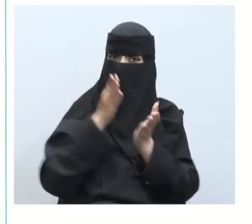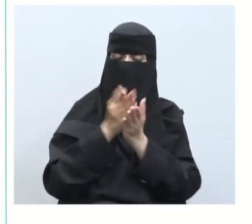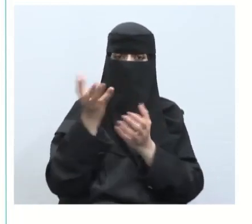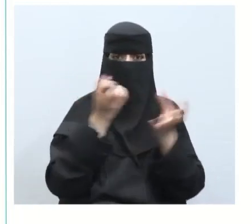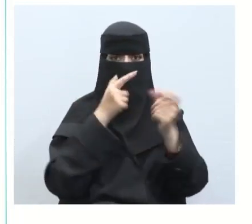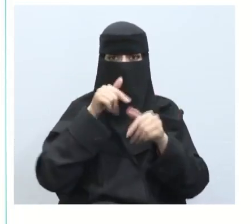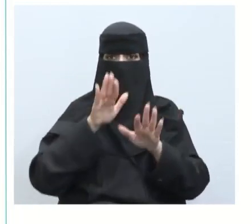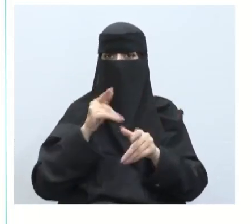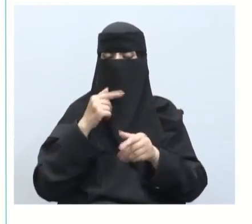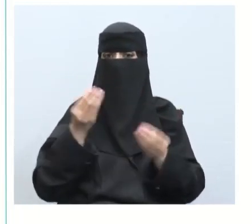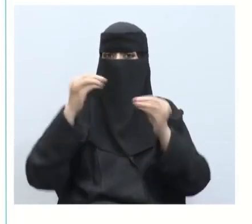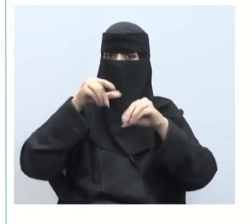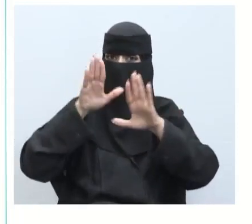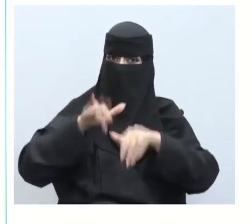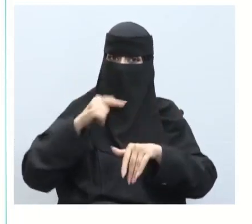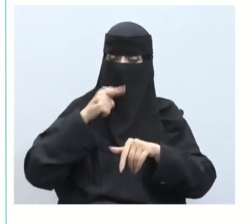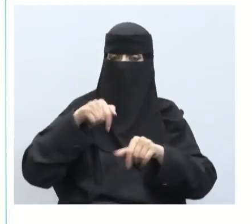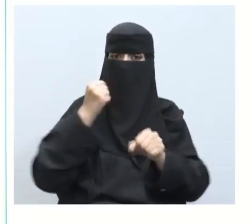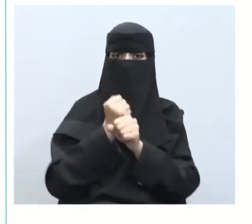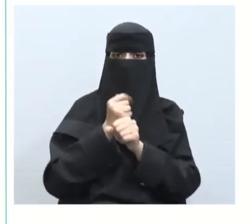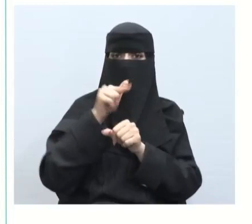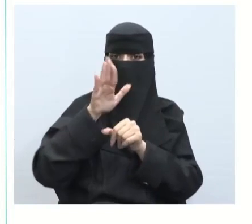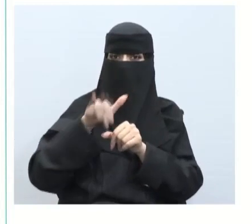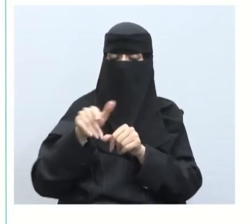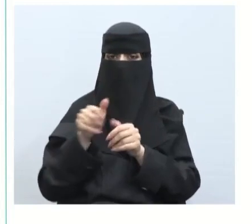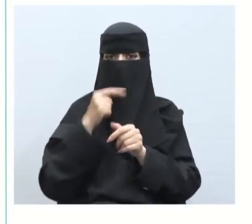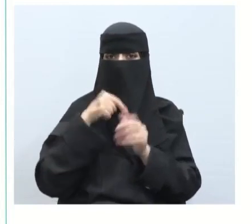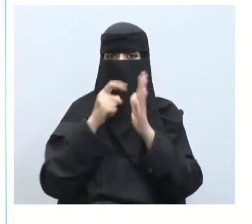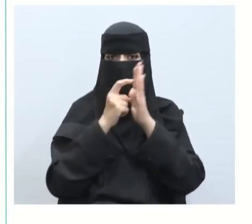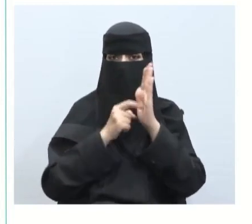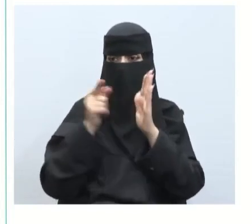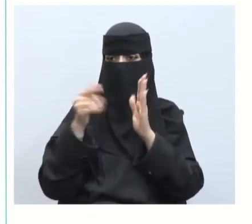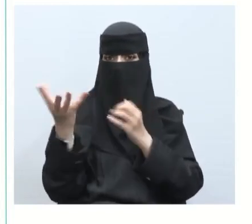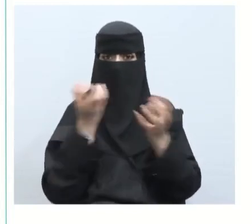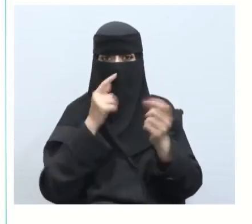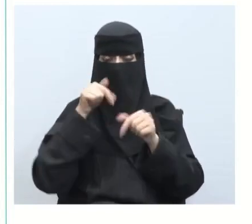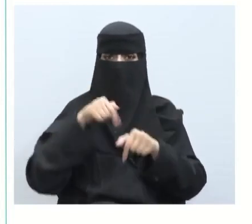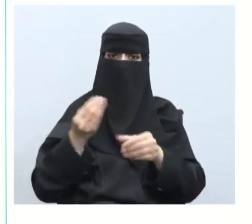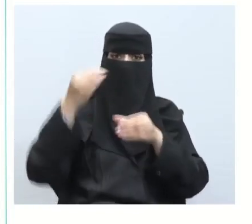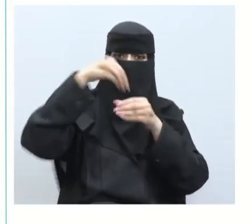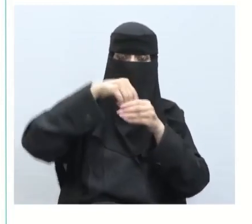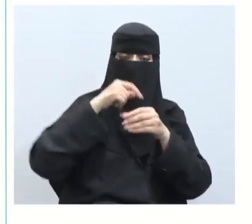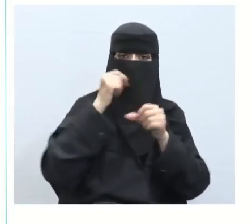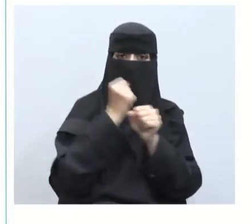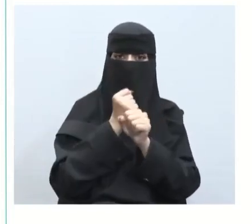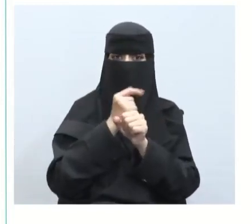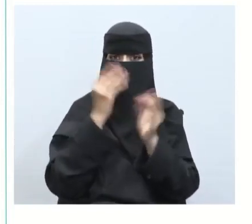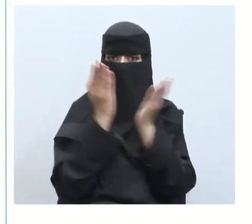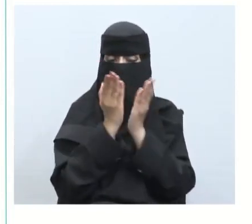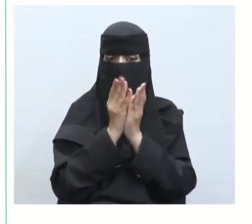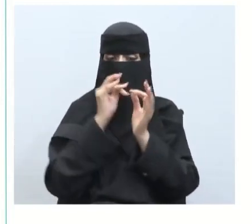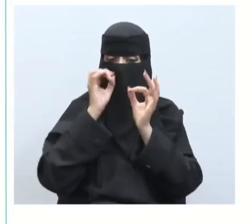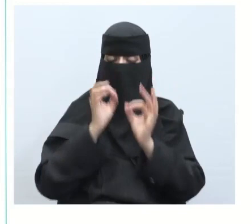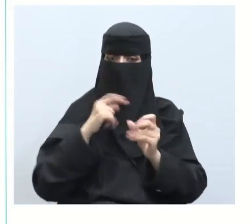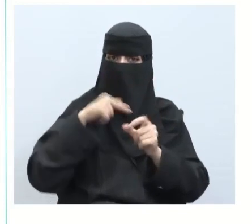موارد من ما يحتاجونه ايضا له دور في تنظيم هذه الموارد داخل المدرسه بعد ذلك بالتاكيد